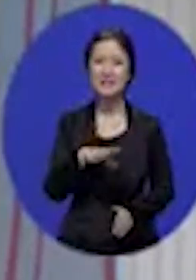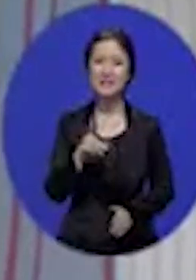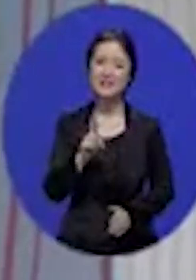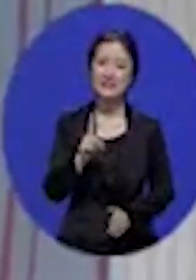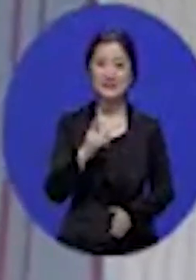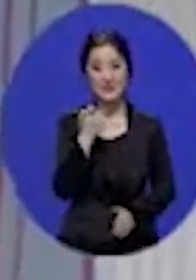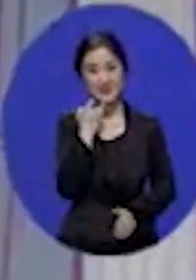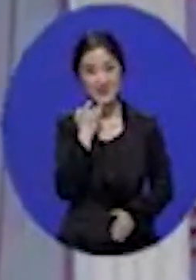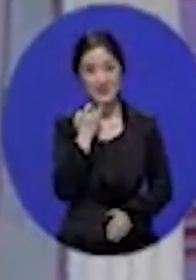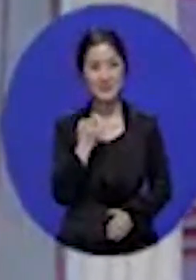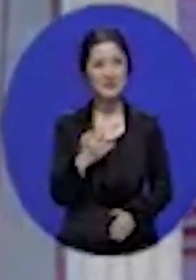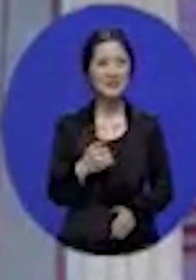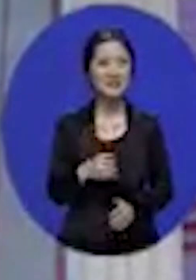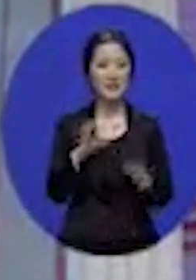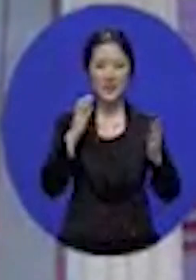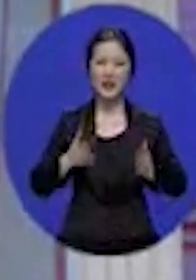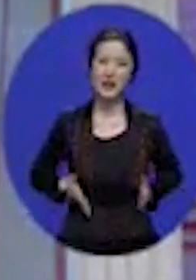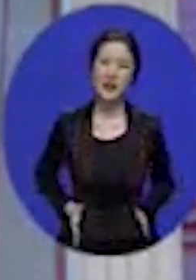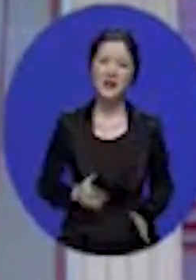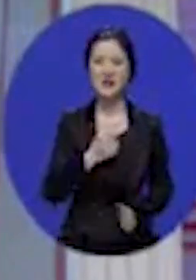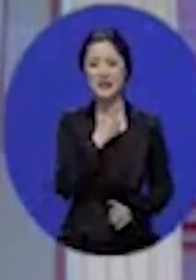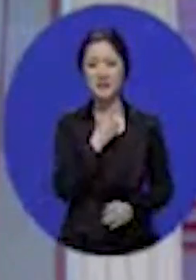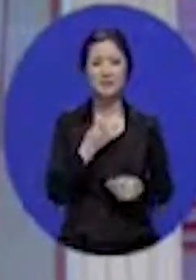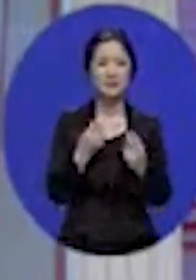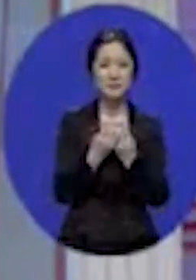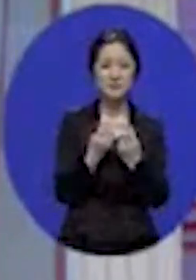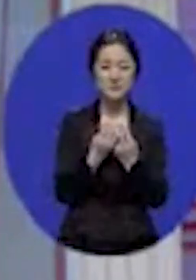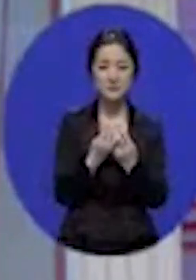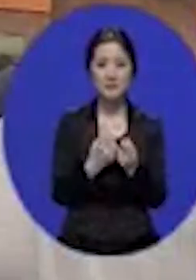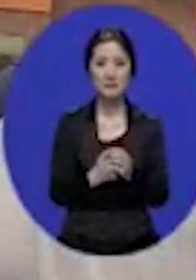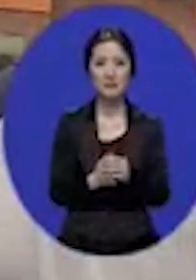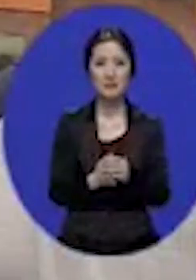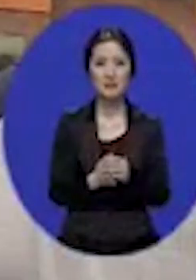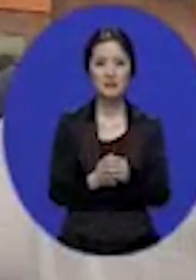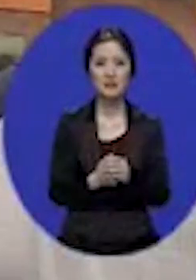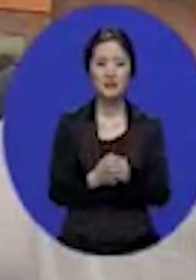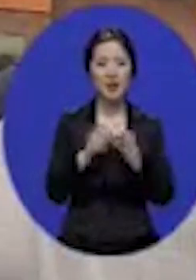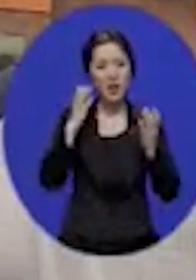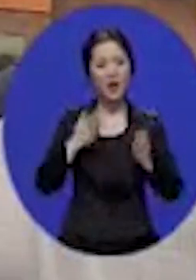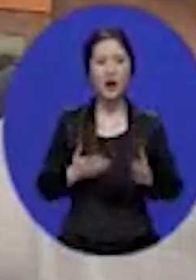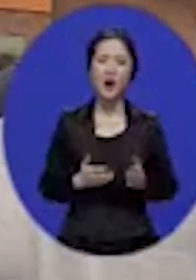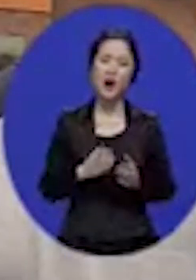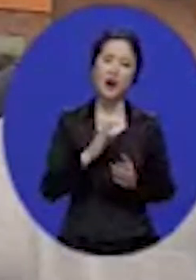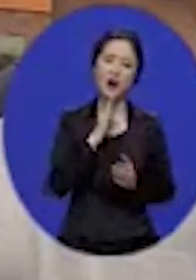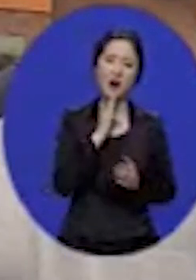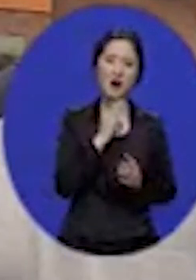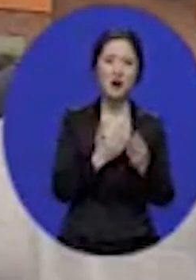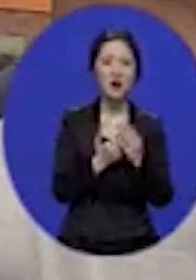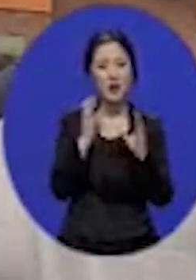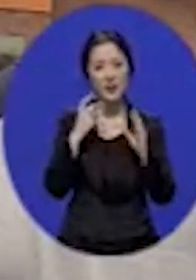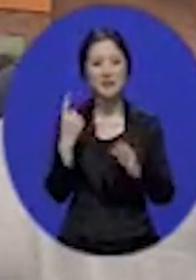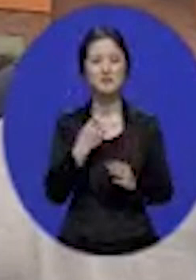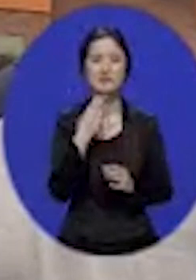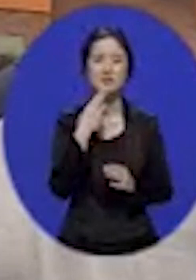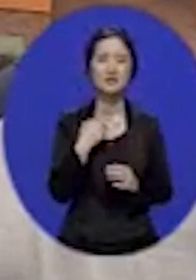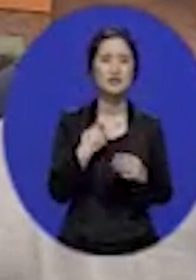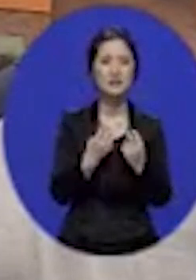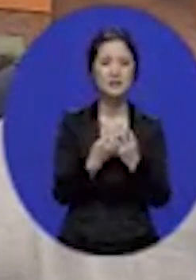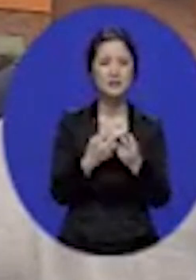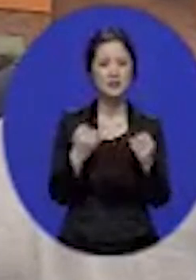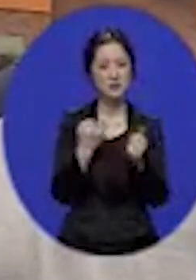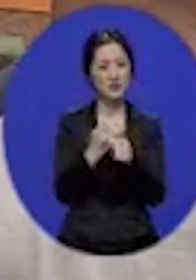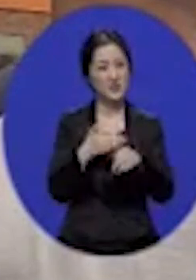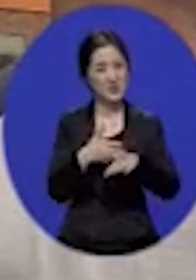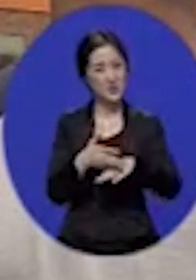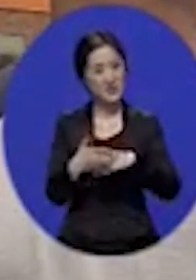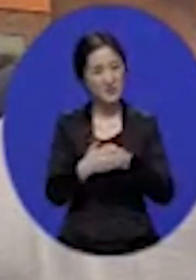있을까? 아이를 낳아야 되는데. 아이가 한 6개월 정도 안 생기는 거예요. 야, 큰일 났다, 이거. 결혼 늦게 해서 내가 아이 안 생기나 보다.